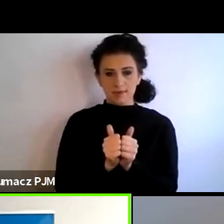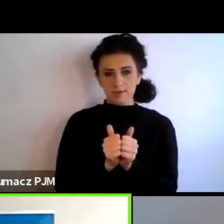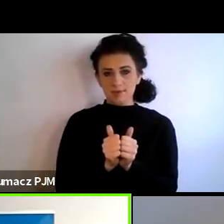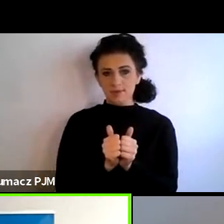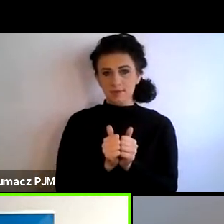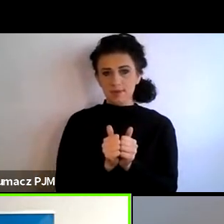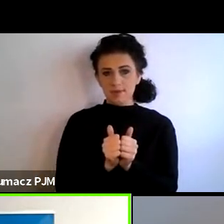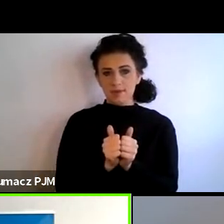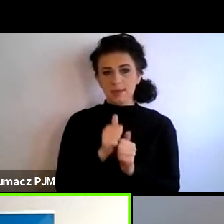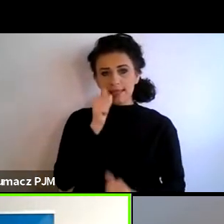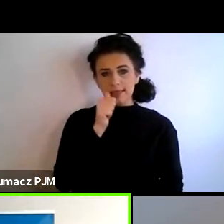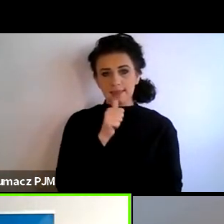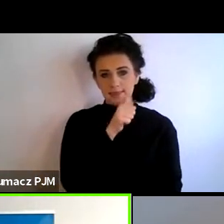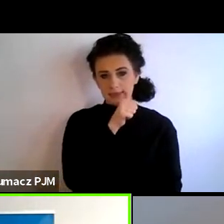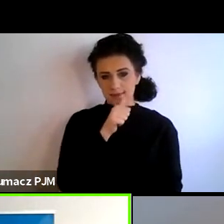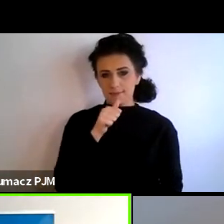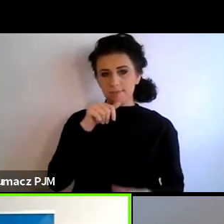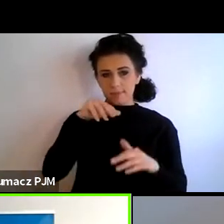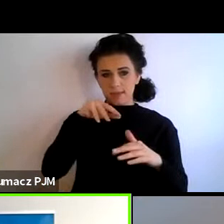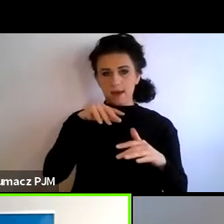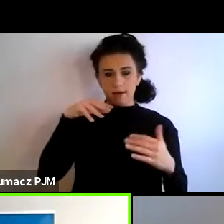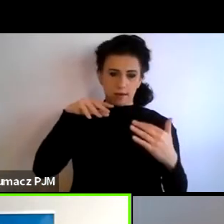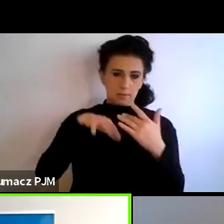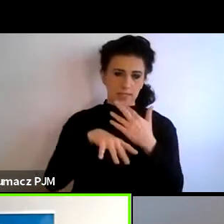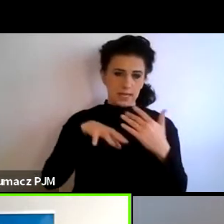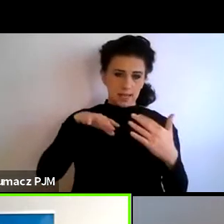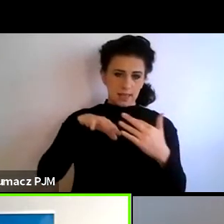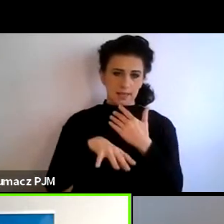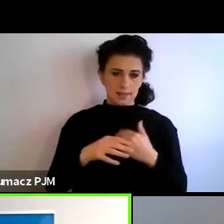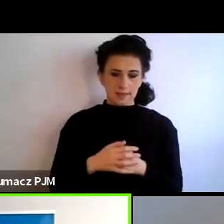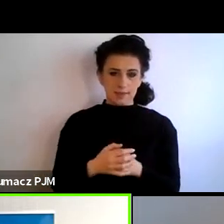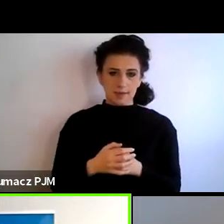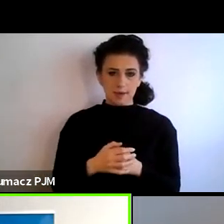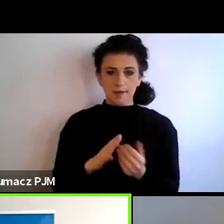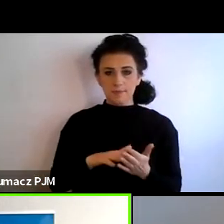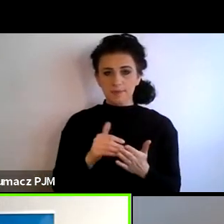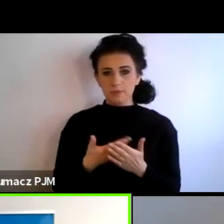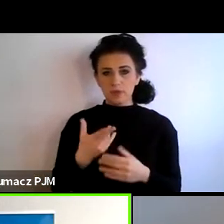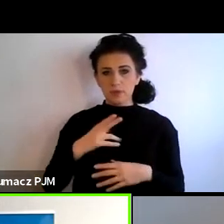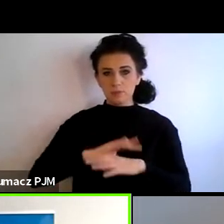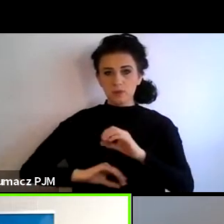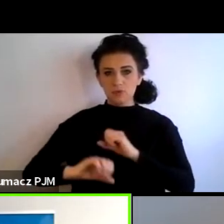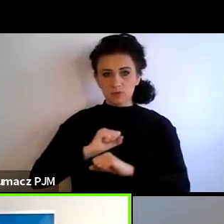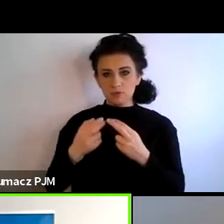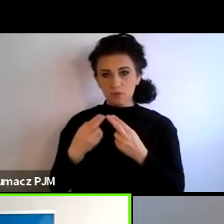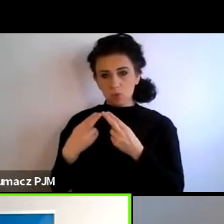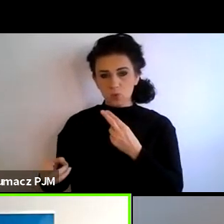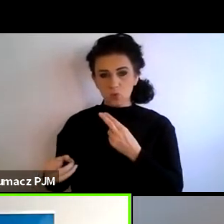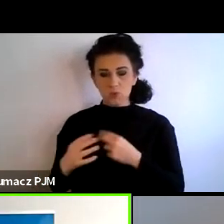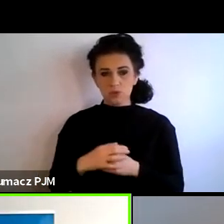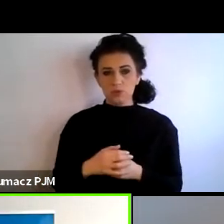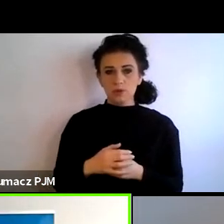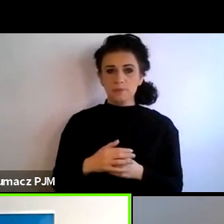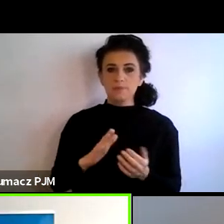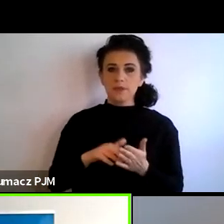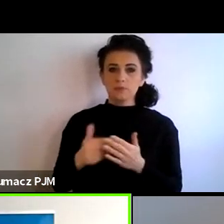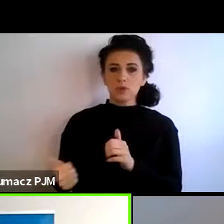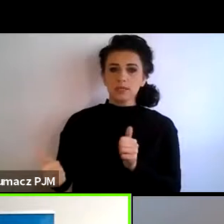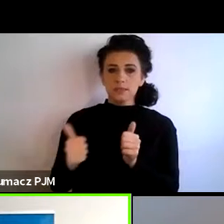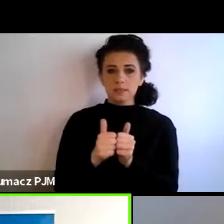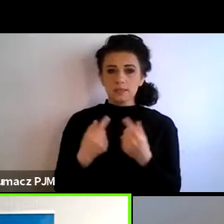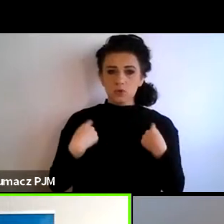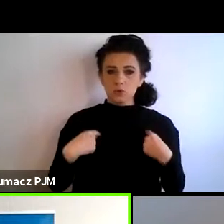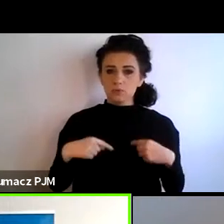często intymna relacja, w szczególności w przypadku określonych niepełnosprawności, która, nie mówimy o asyście osobistej, ale